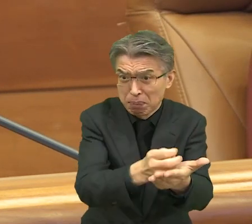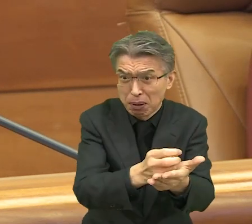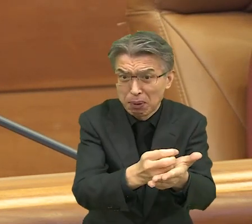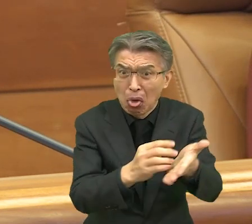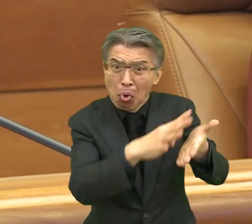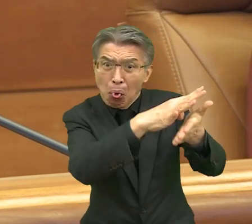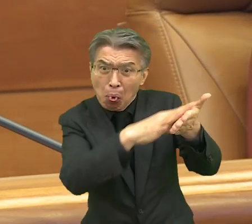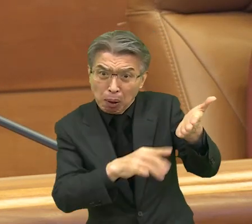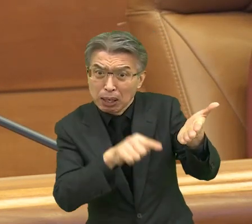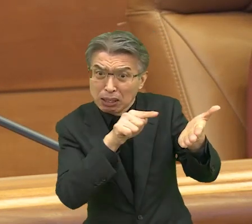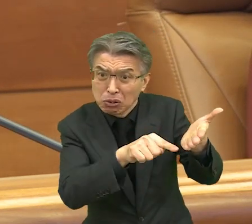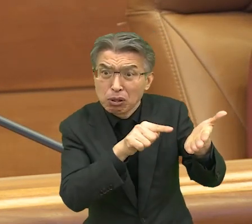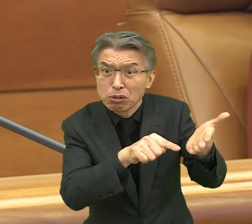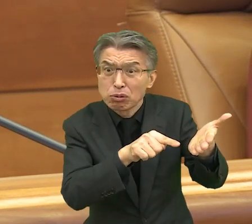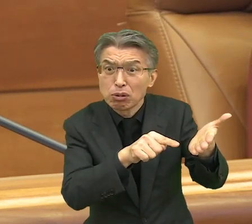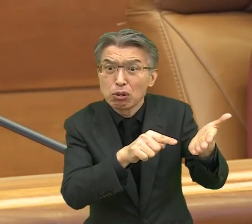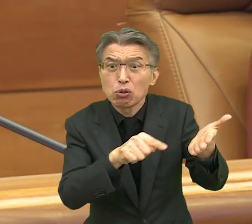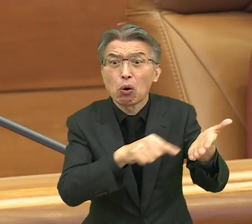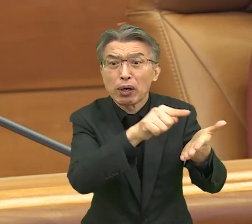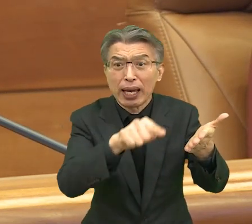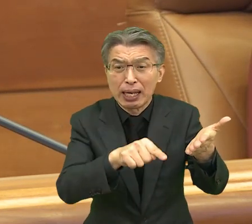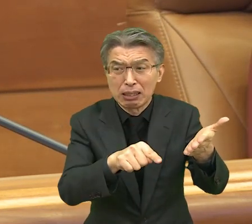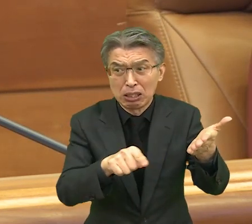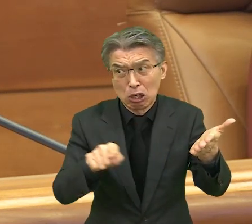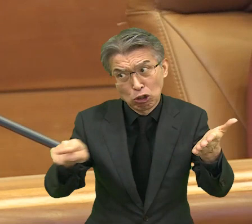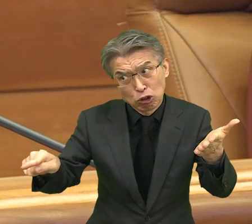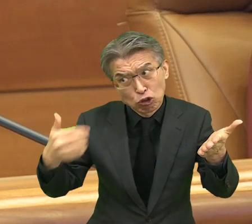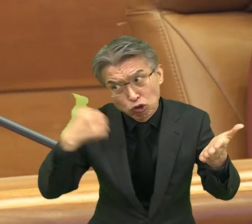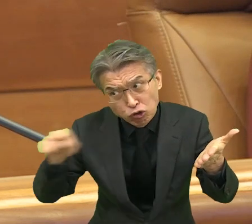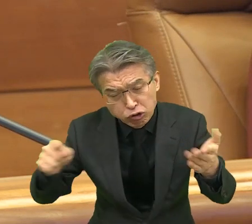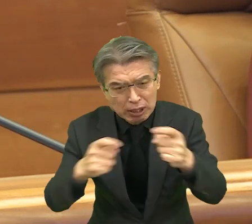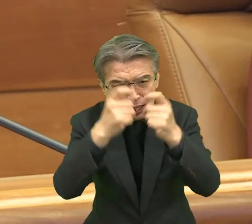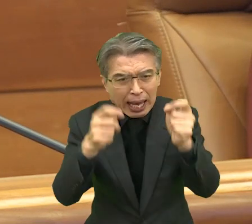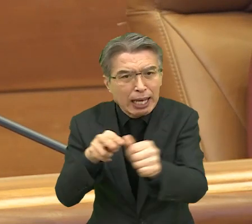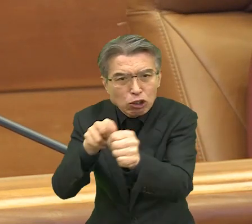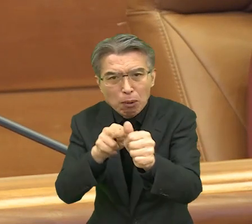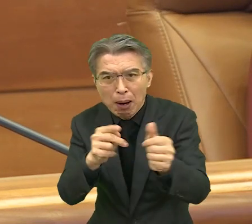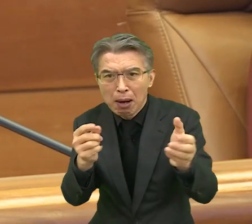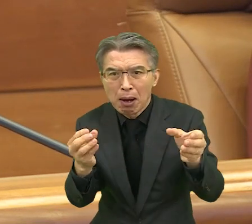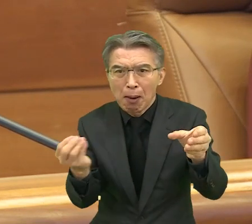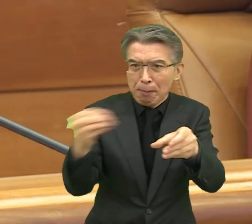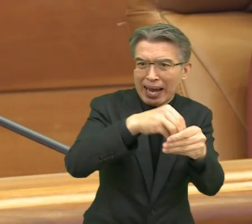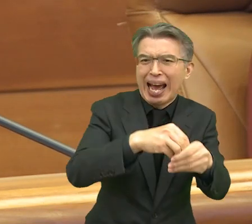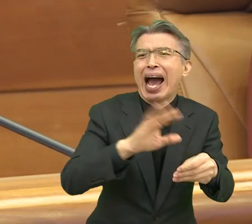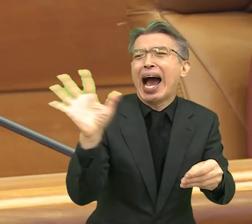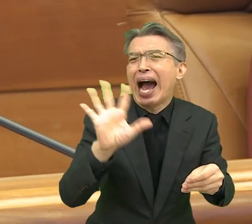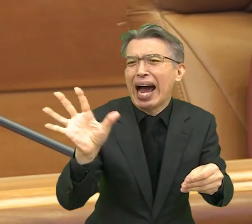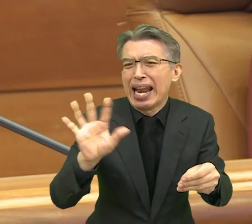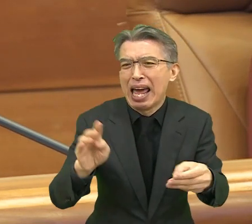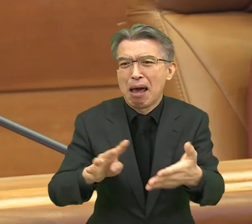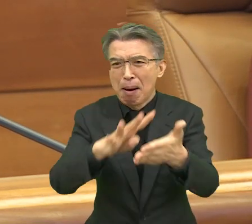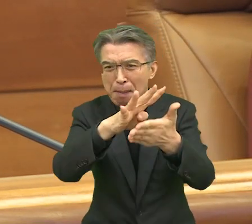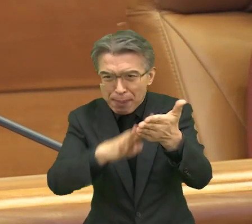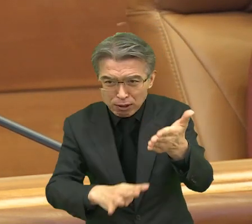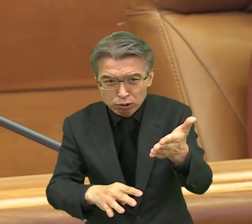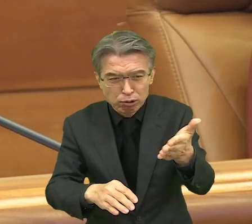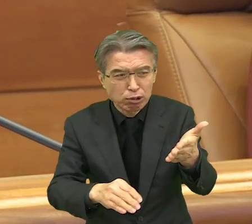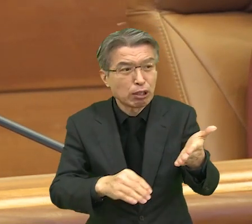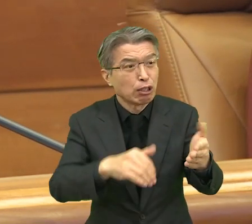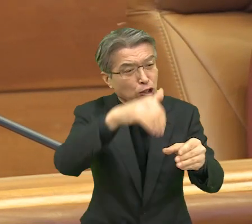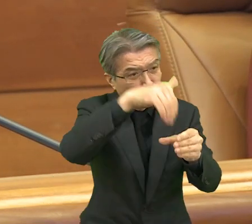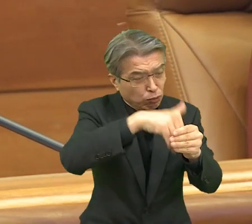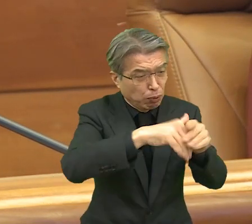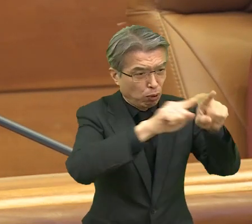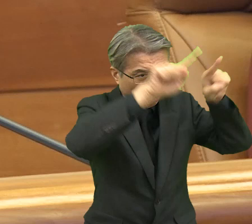바코드에 선거인을 식별할 수 있는 개인정보가 들어가지 않도록 관리하므로 바코드를 투표 용지로부터 분리하지 않았다는